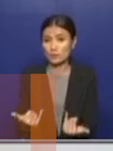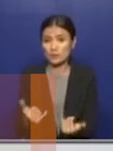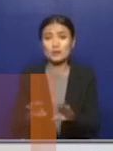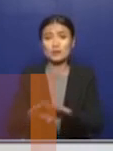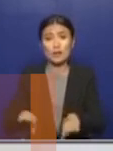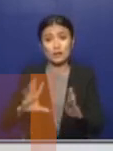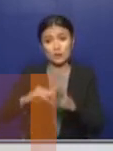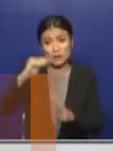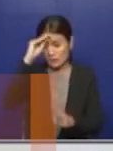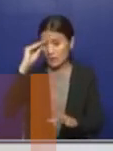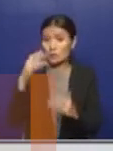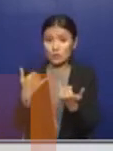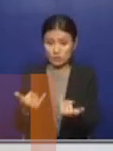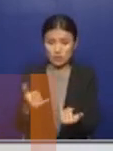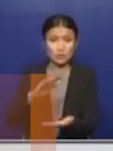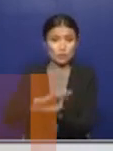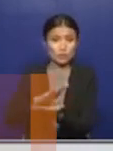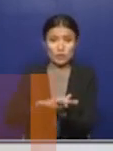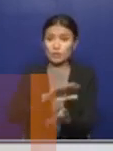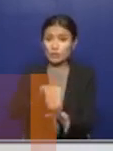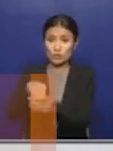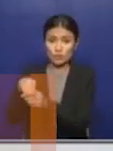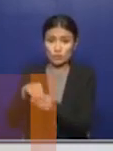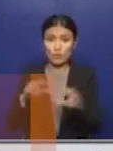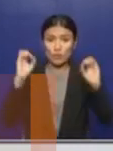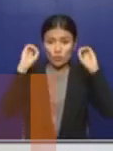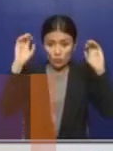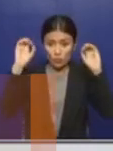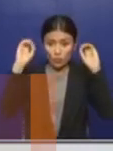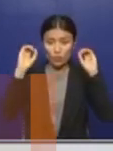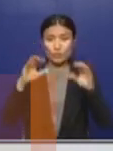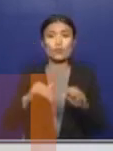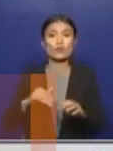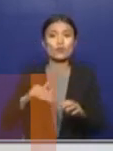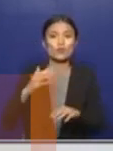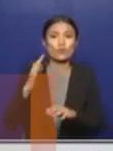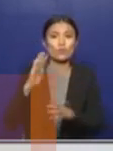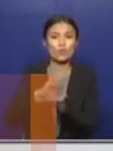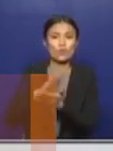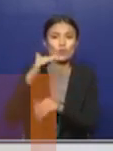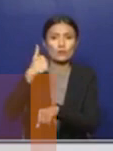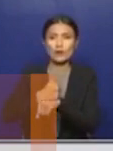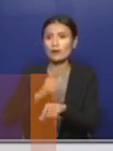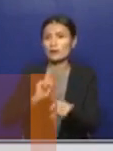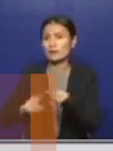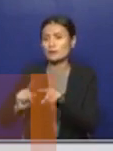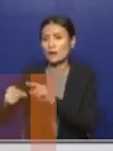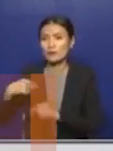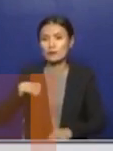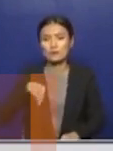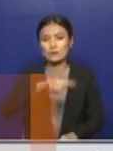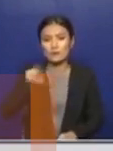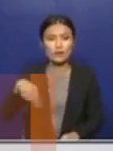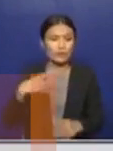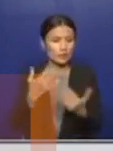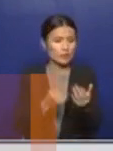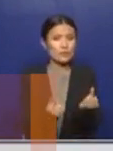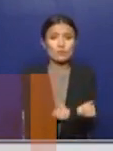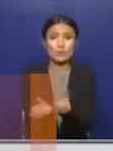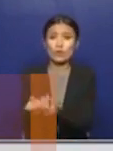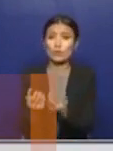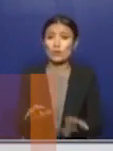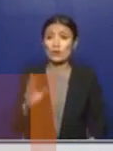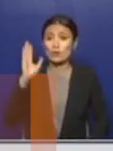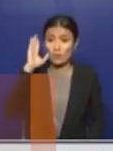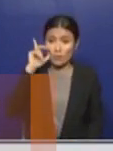ในโรงเรียนถูกคุกคามโดยครูบางคนผู้อำนวยการบางคนคุณพ่อคุณแม่ไม่รู้หรอกครับว่าที่ขี่มอเตอร์ไซ